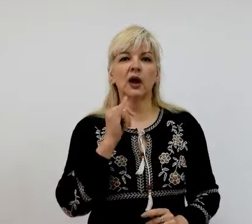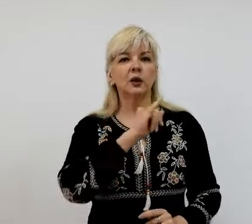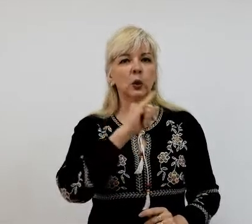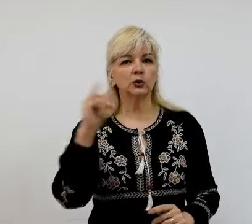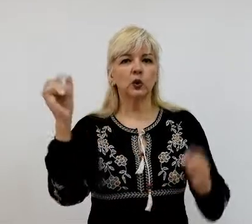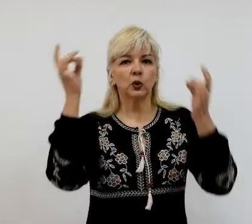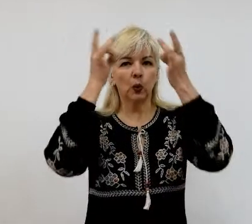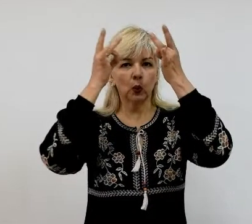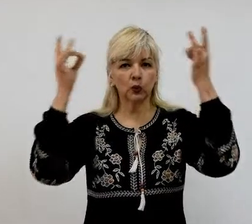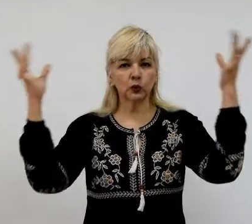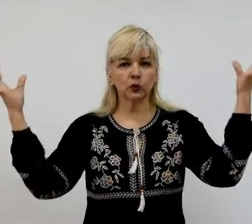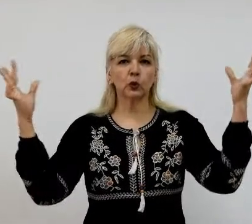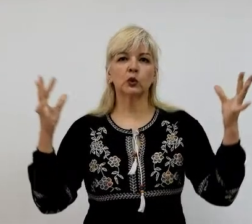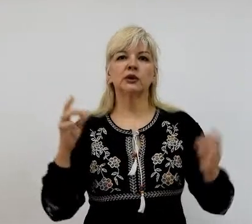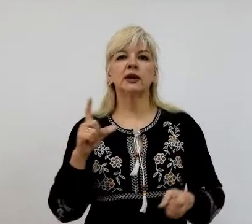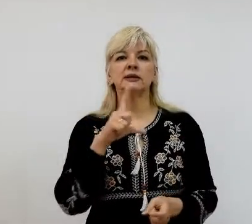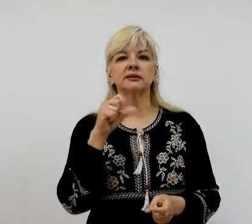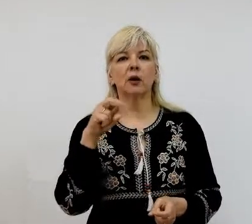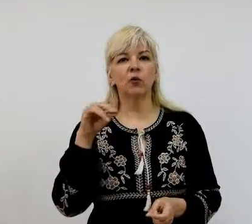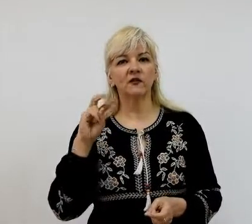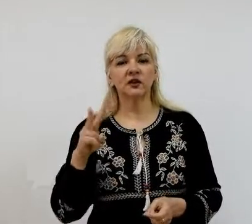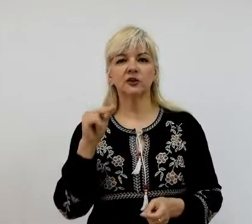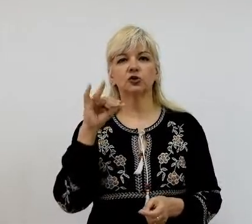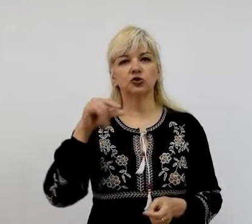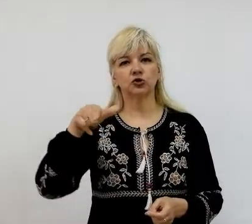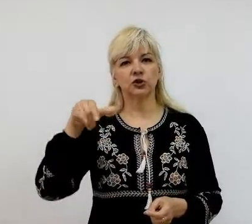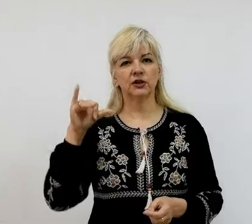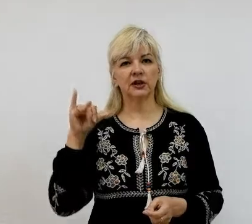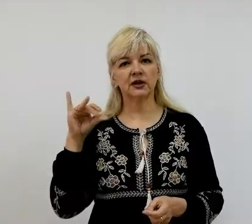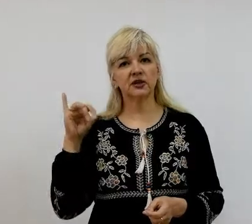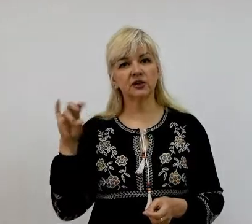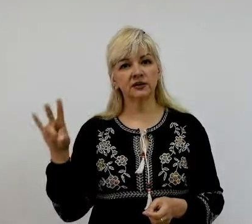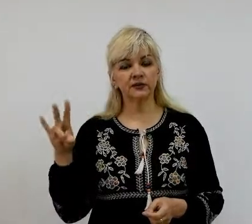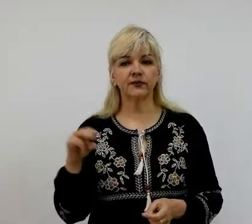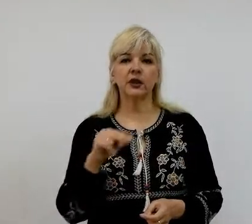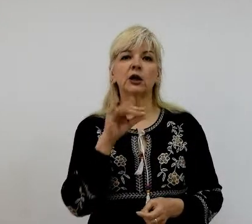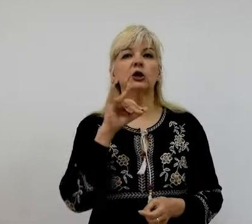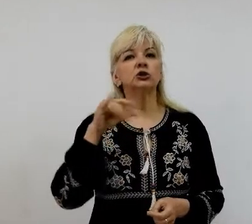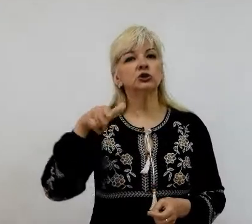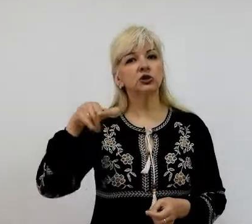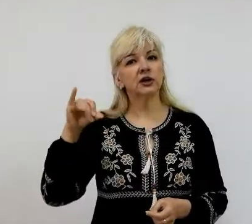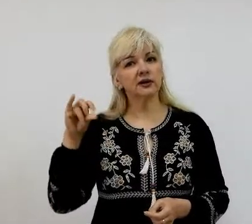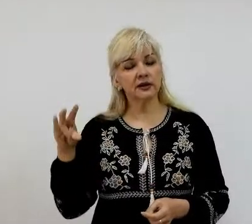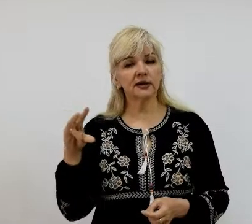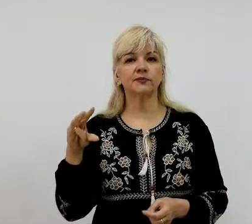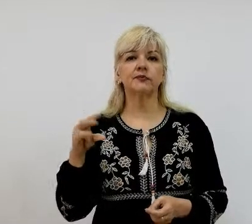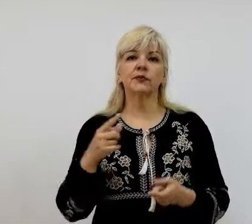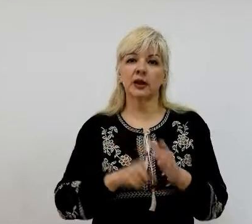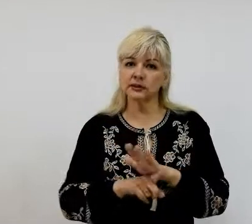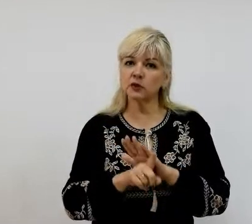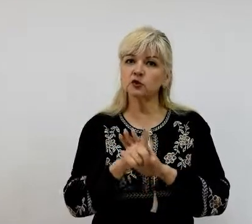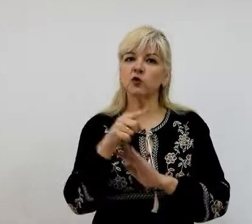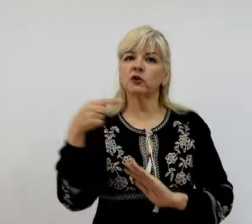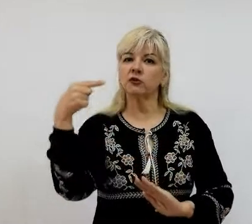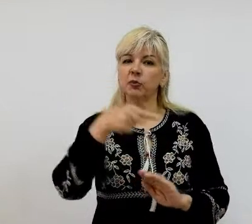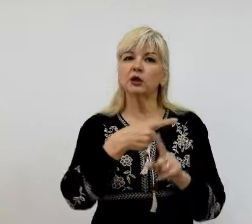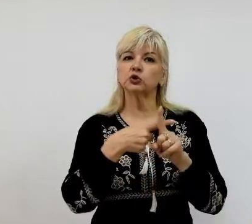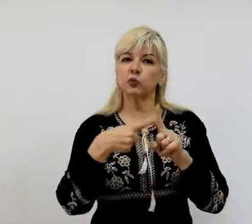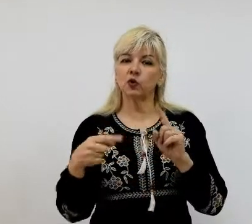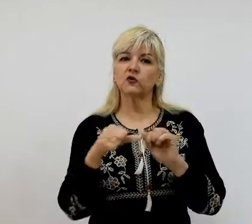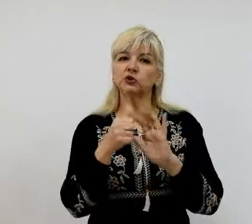Національний історико-культурний заповідник Чигирин. Чигирин – заснований у першій половині XVI століття на кордоні